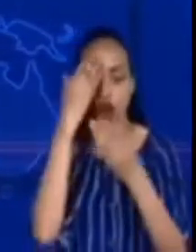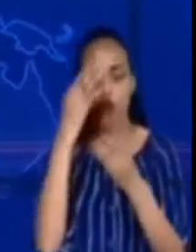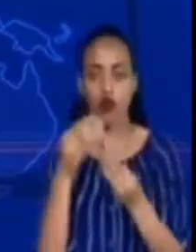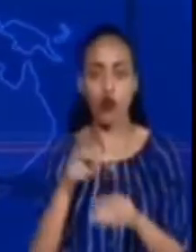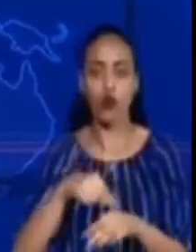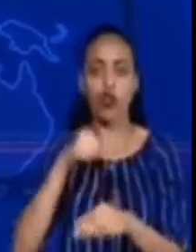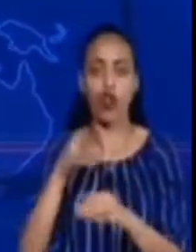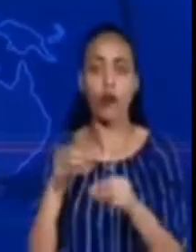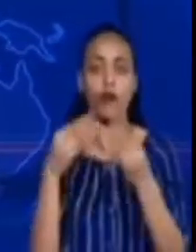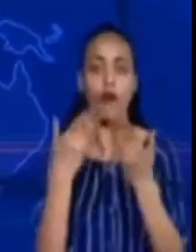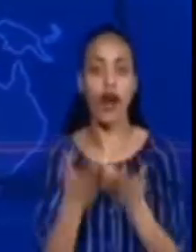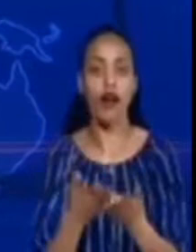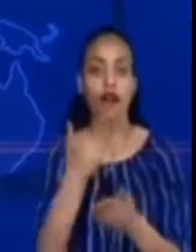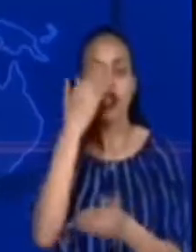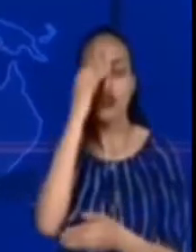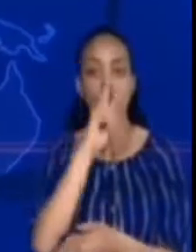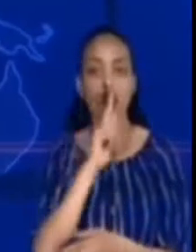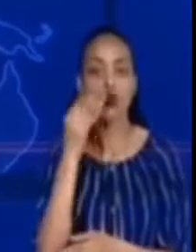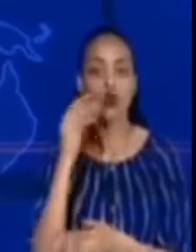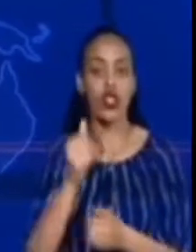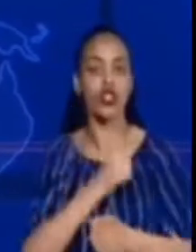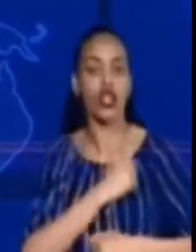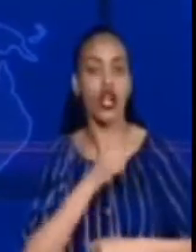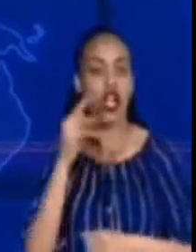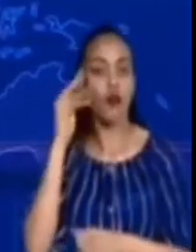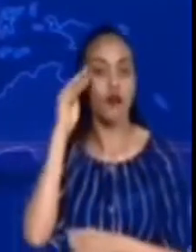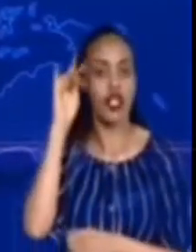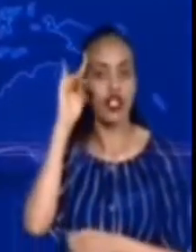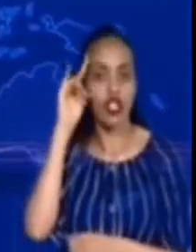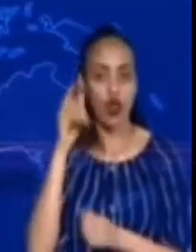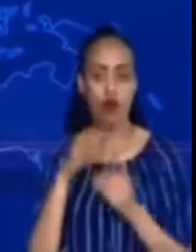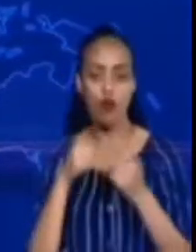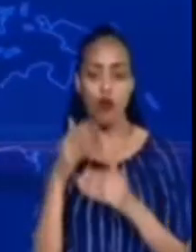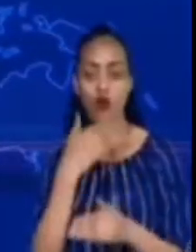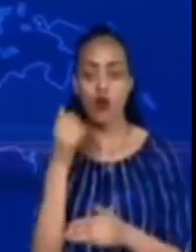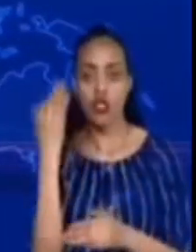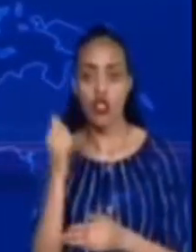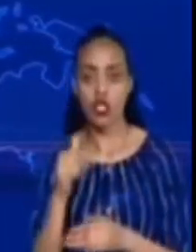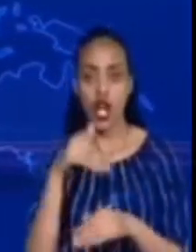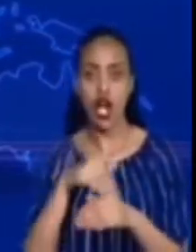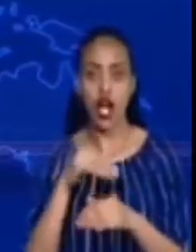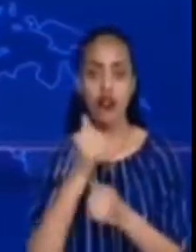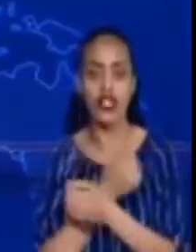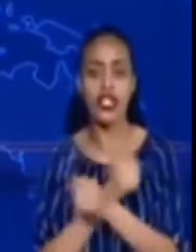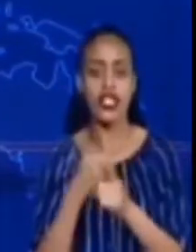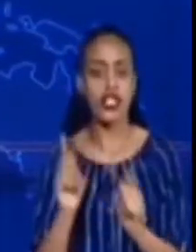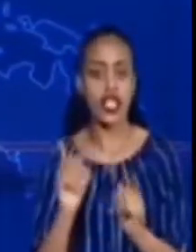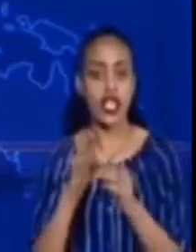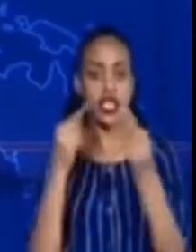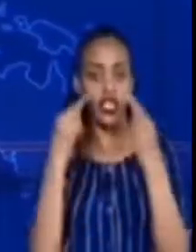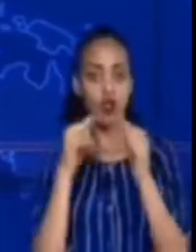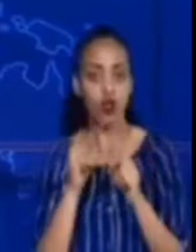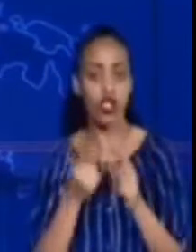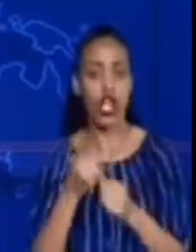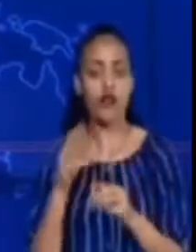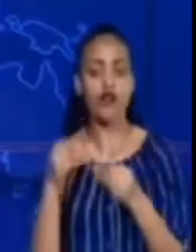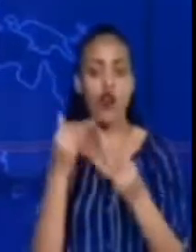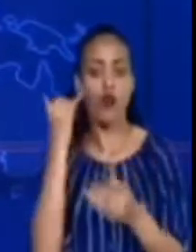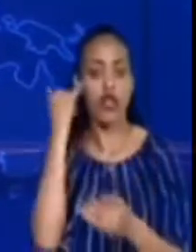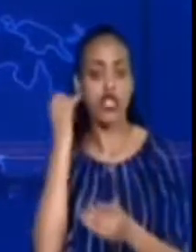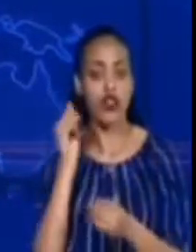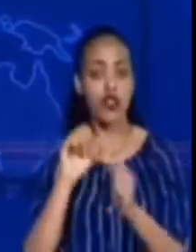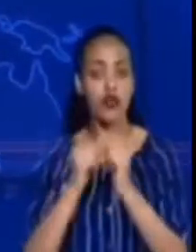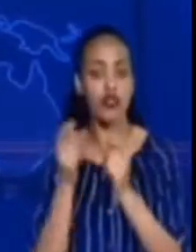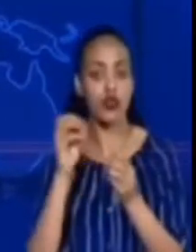እኔ የአዲስ አበባ ልጅ እውነት ሶስ ይሳደብ አላውቅም የአዲስ አበባ ልጅ ይተርታል ይቀልዳል